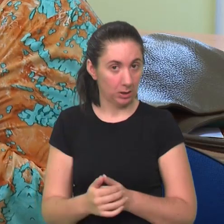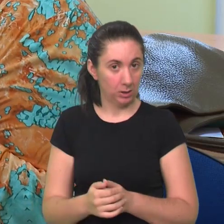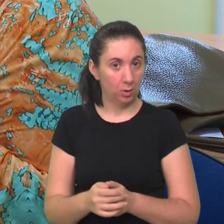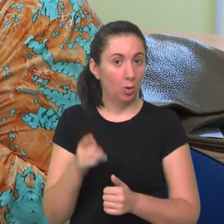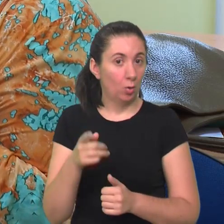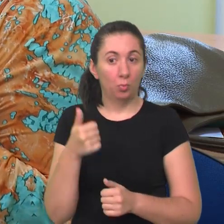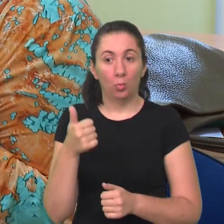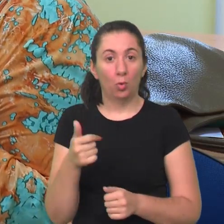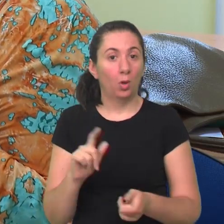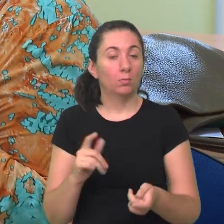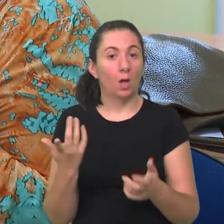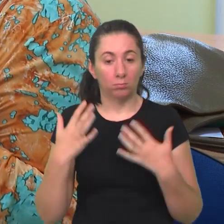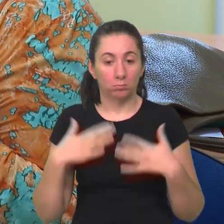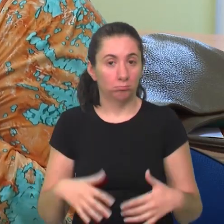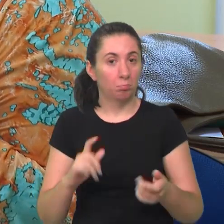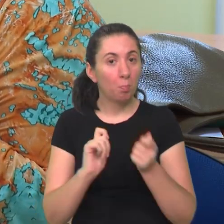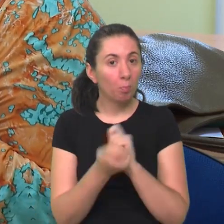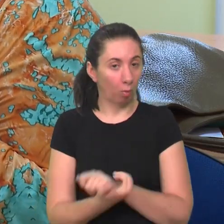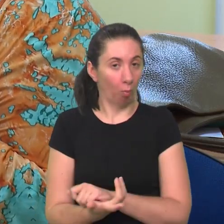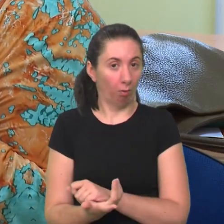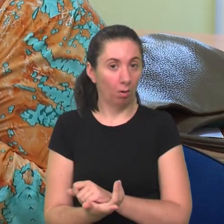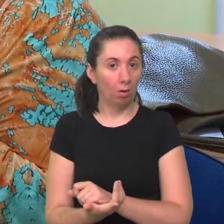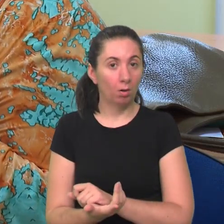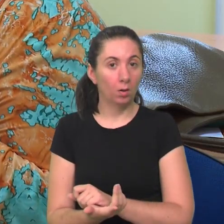To je jedna fiziološka promjena i